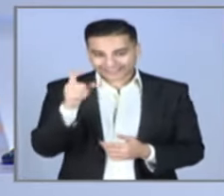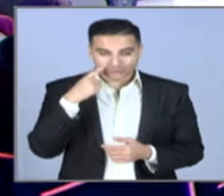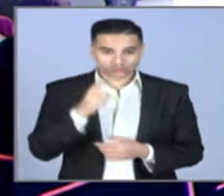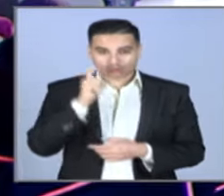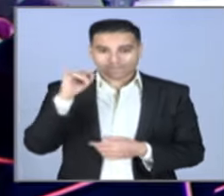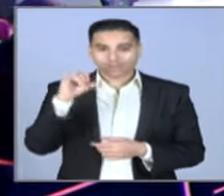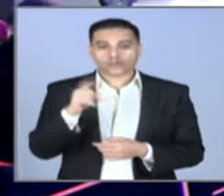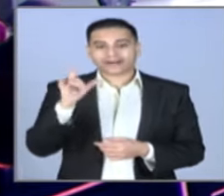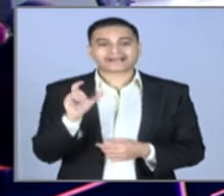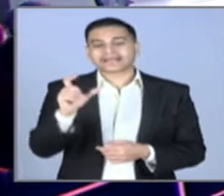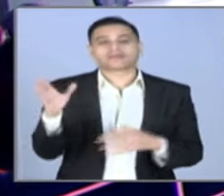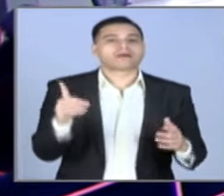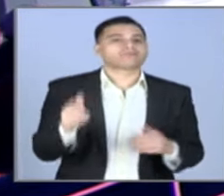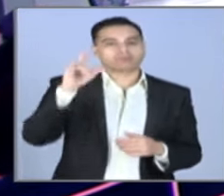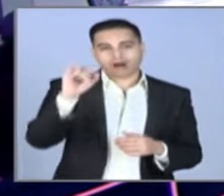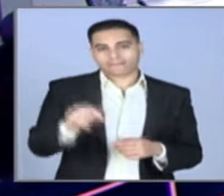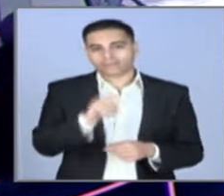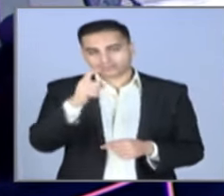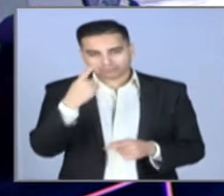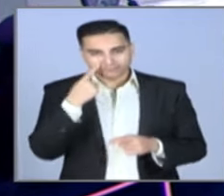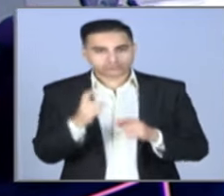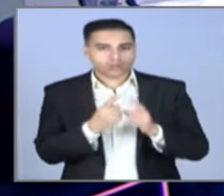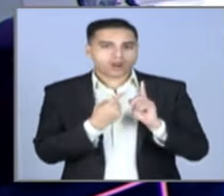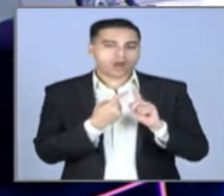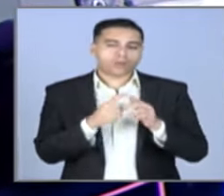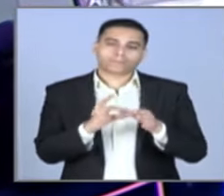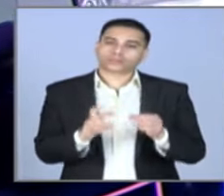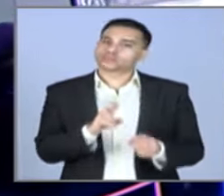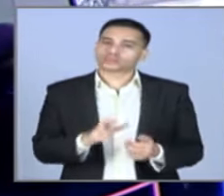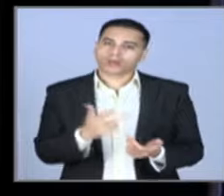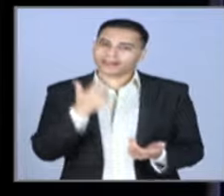مورين رامي، وهنشوف السؤال الأول وموضوع السؤال